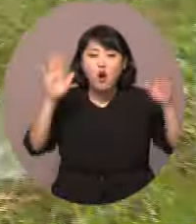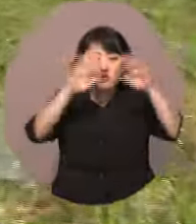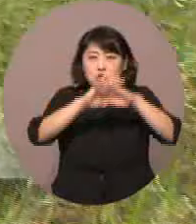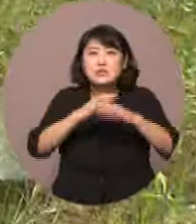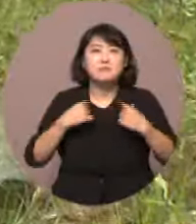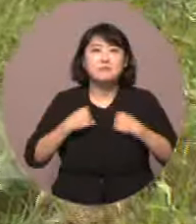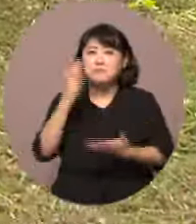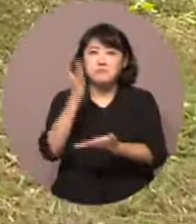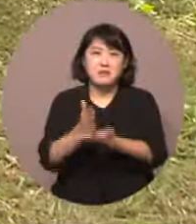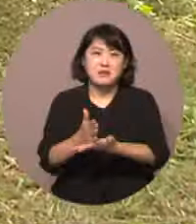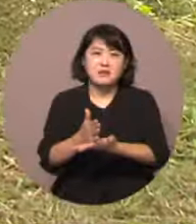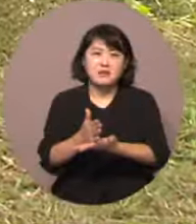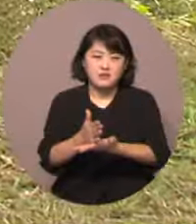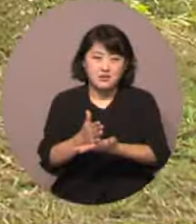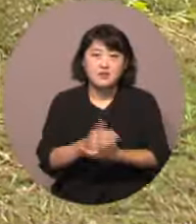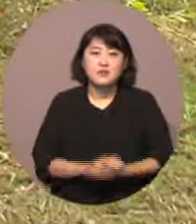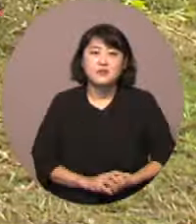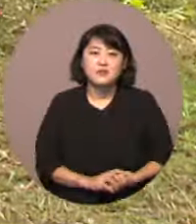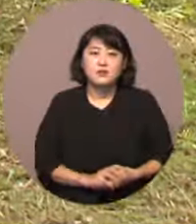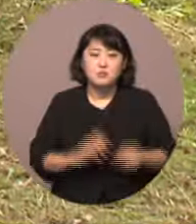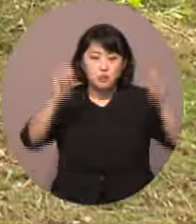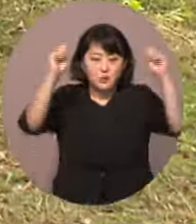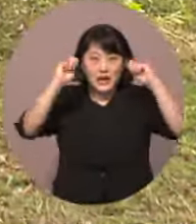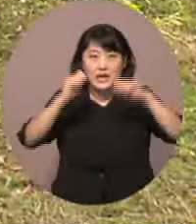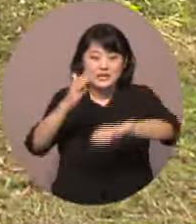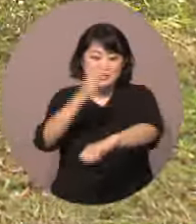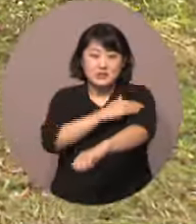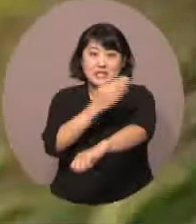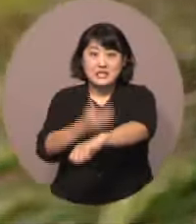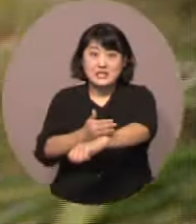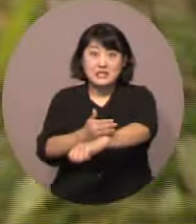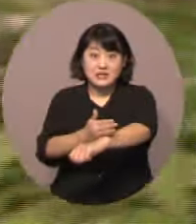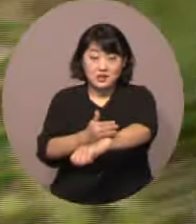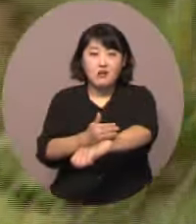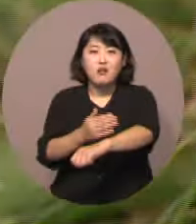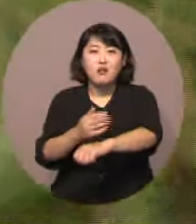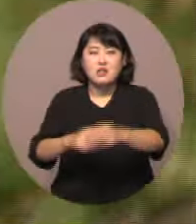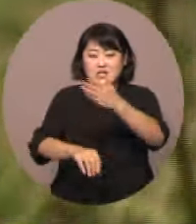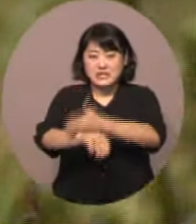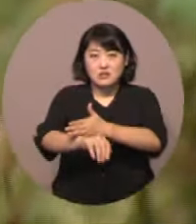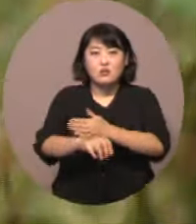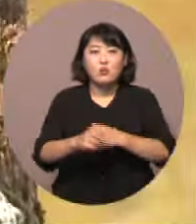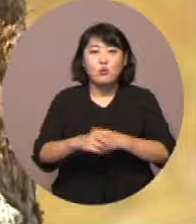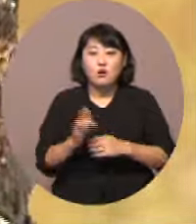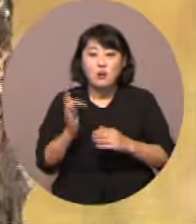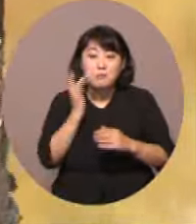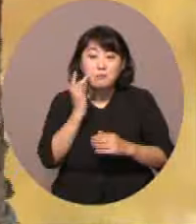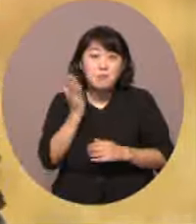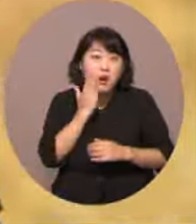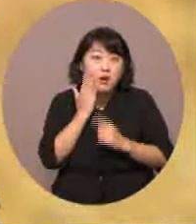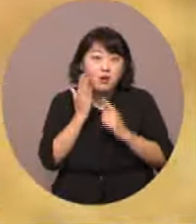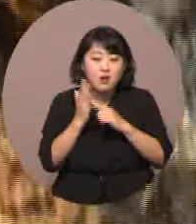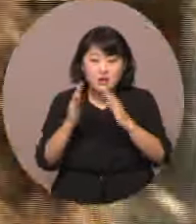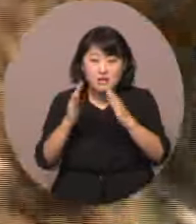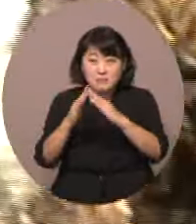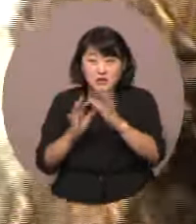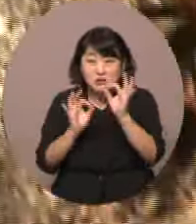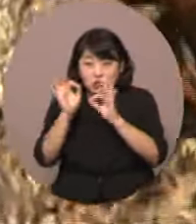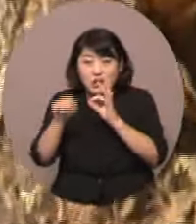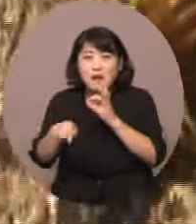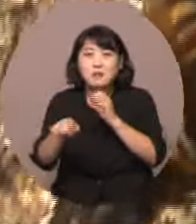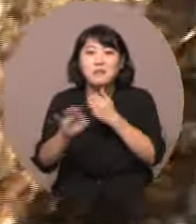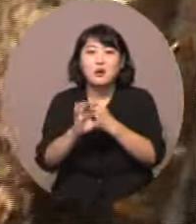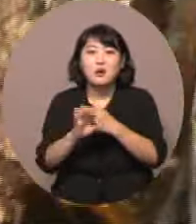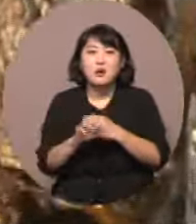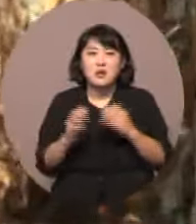피하는게 좋습니다 또 모자와 긴옷을 입어 살을 가리고 벌집을 건드렸을 때는 를 감싸고 20m